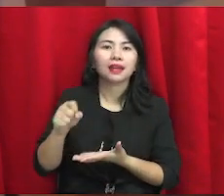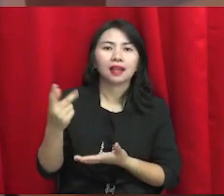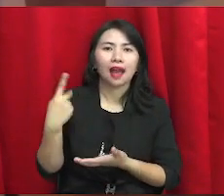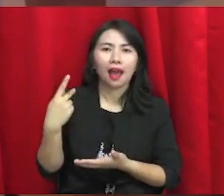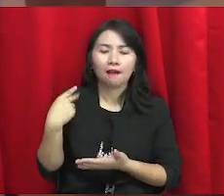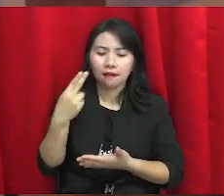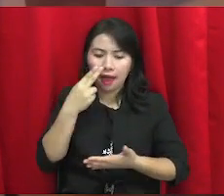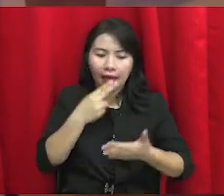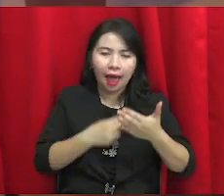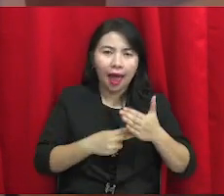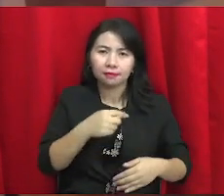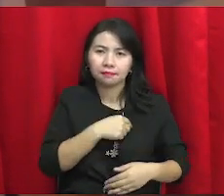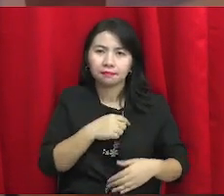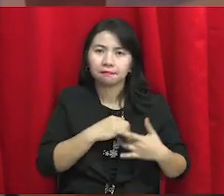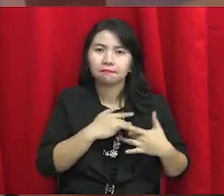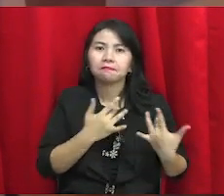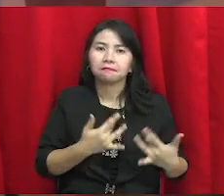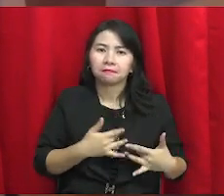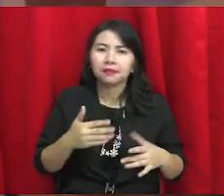tinatagong bagay sa buhay niya.